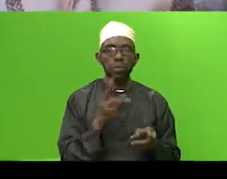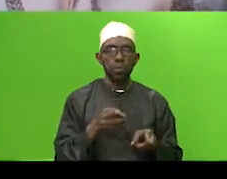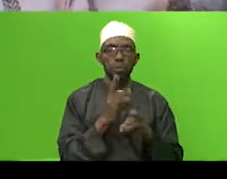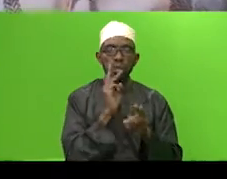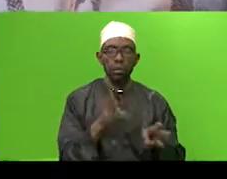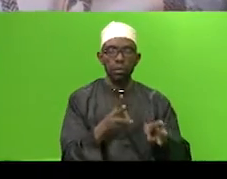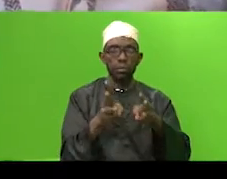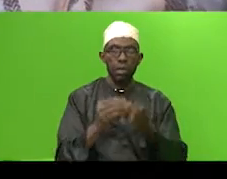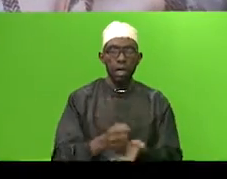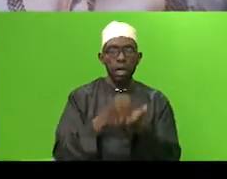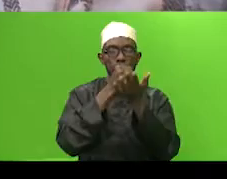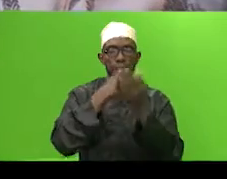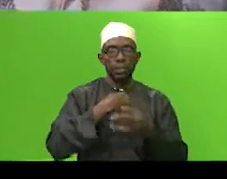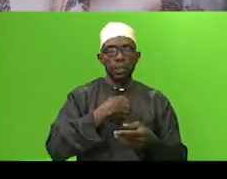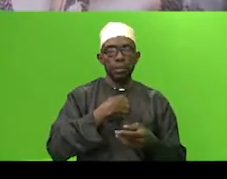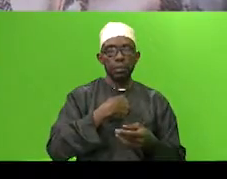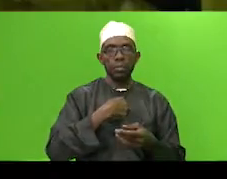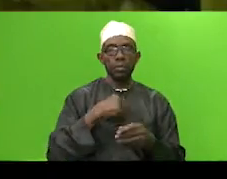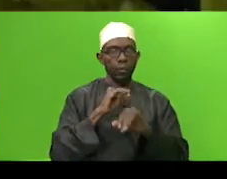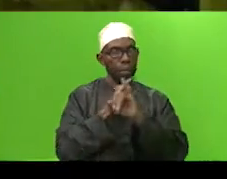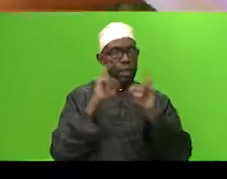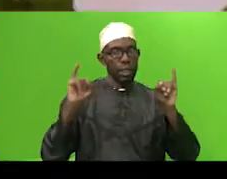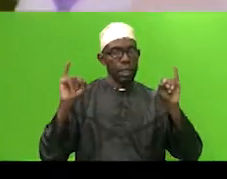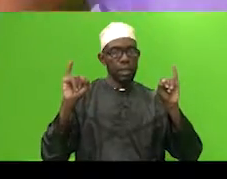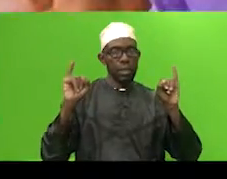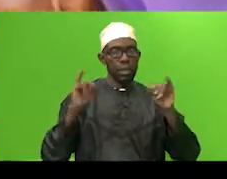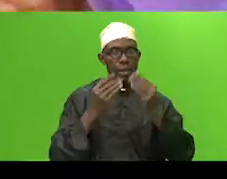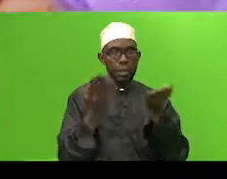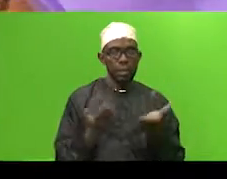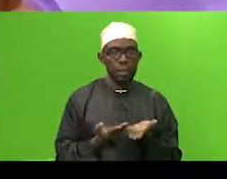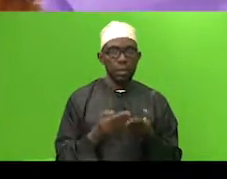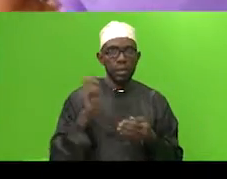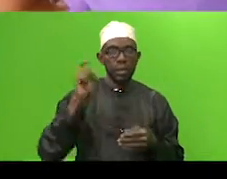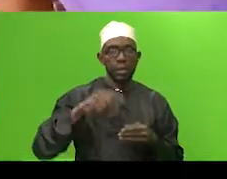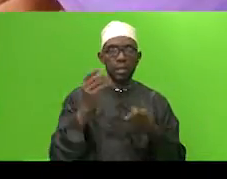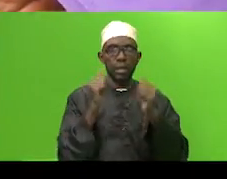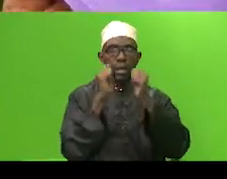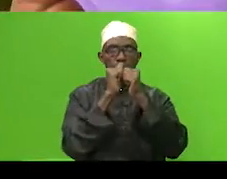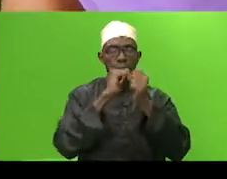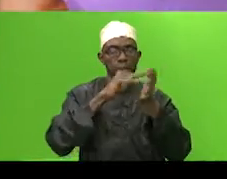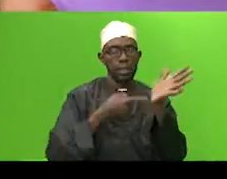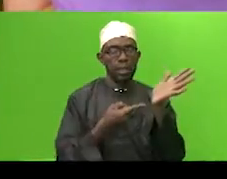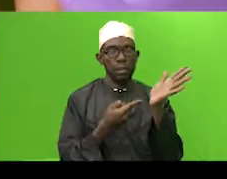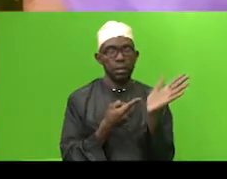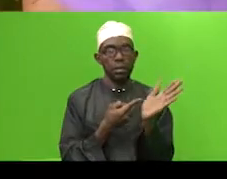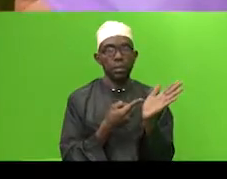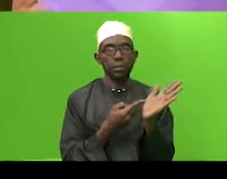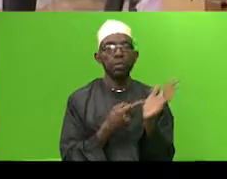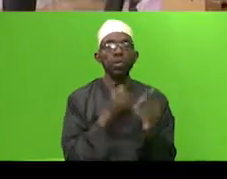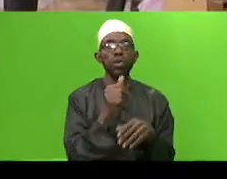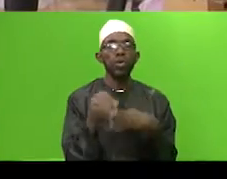nyingine ilinisaidia upande hiyo ya kuweka usafi. Kama hii inahitaji shilingi 10. Lakini si